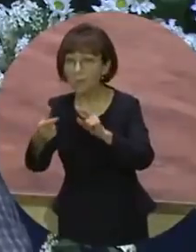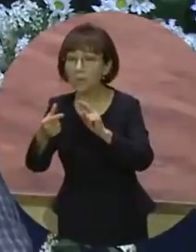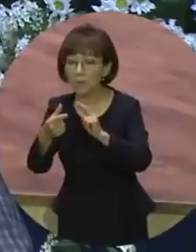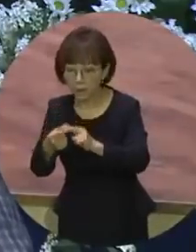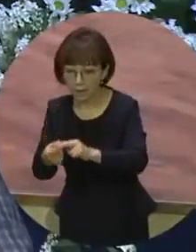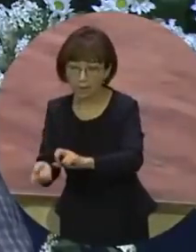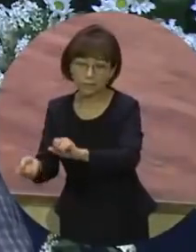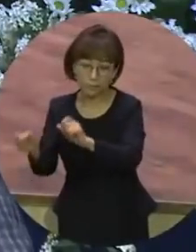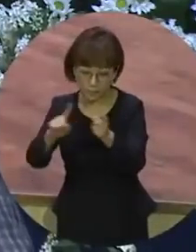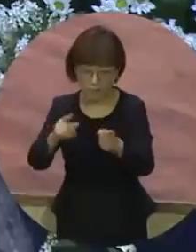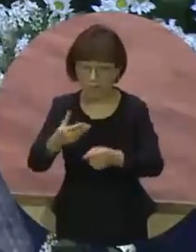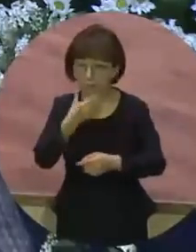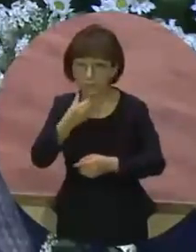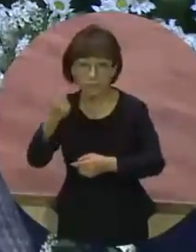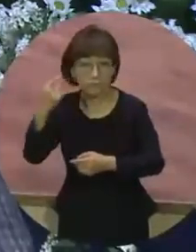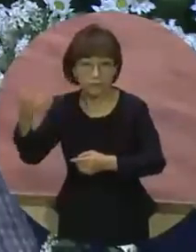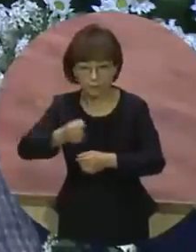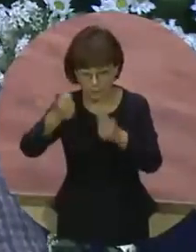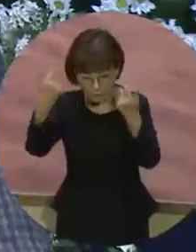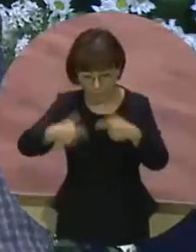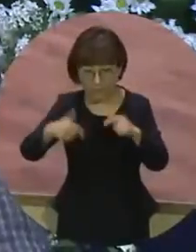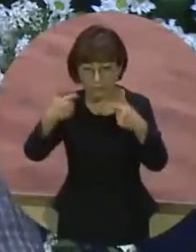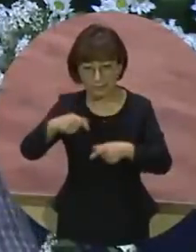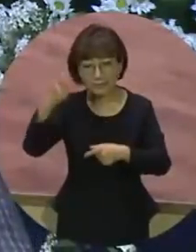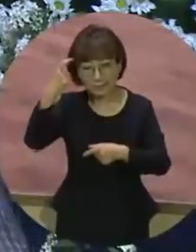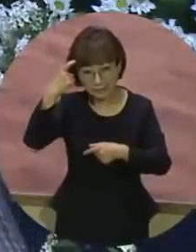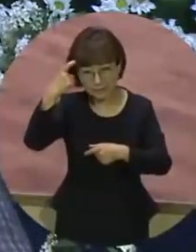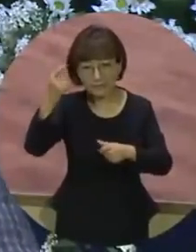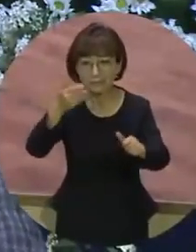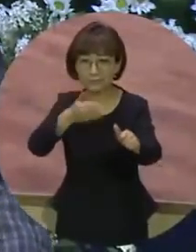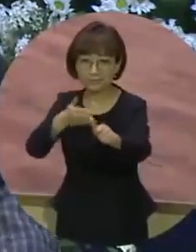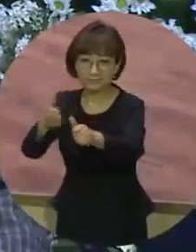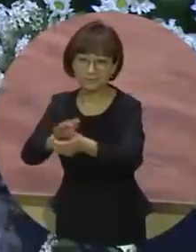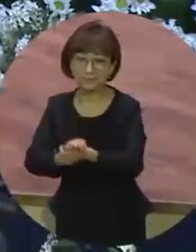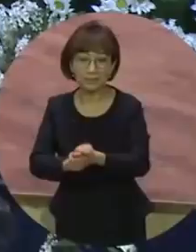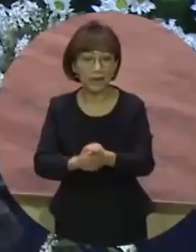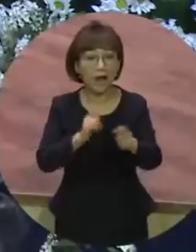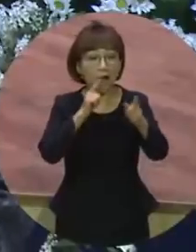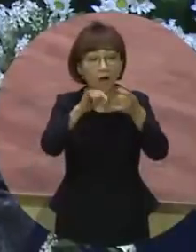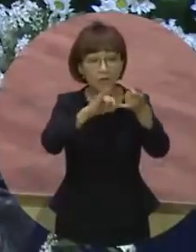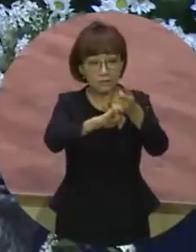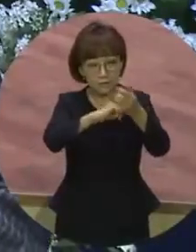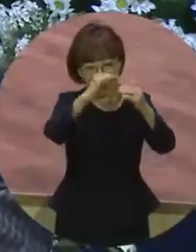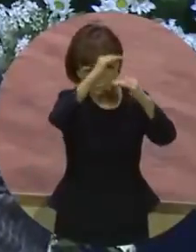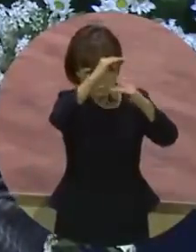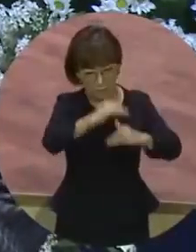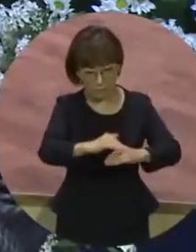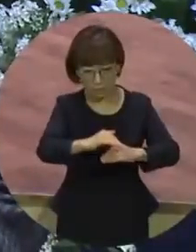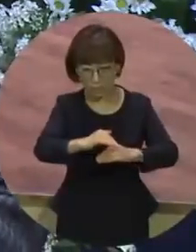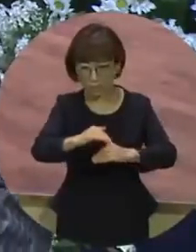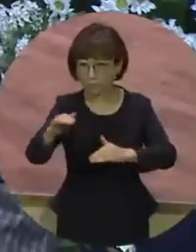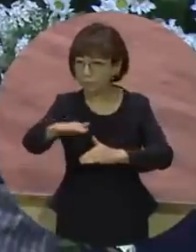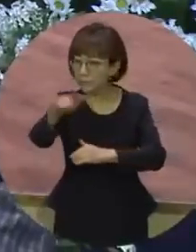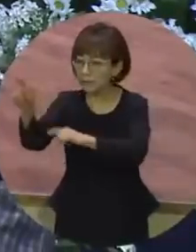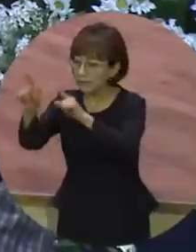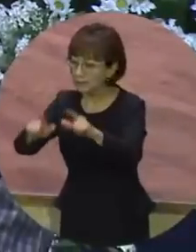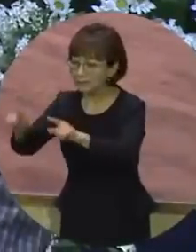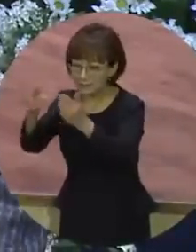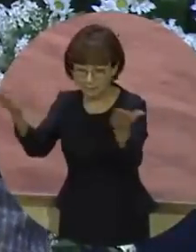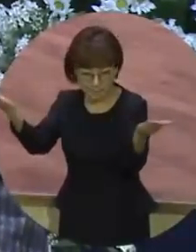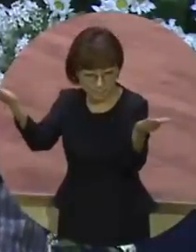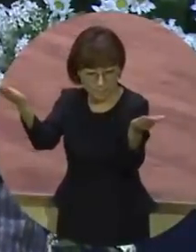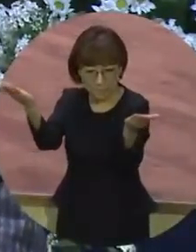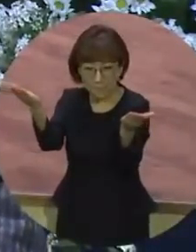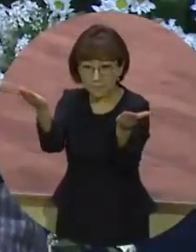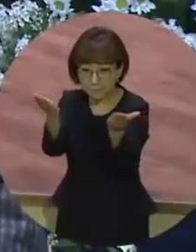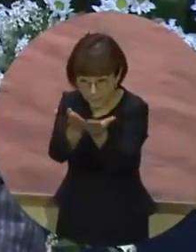오늘 말씀 제목처럼 항상 언약적 관점에서 신앙사회에 나갈 때 뭐요? 하나님의 뜻을 온전히